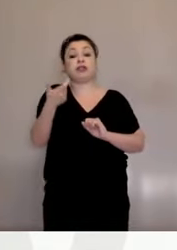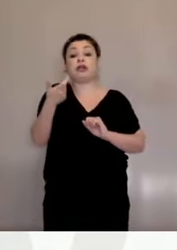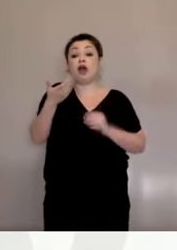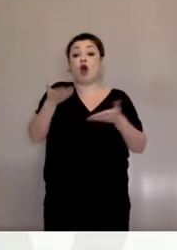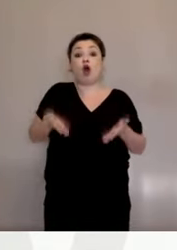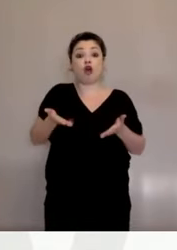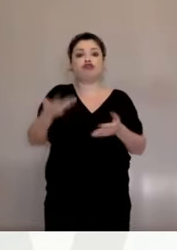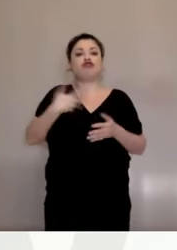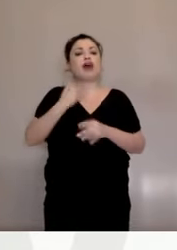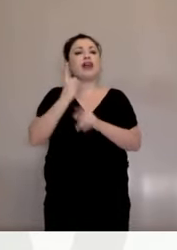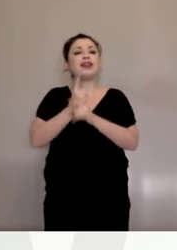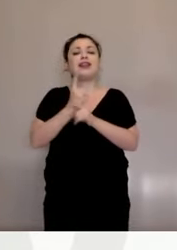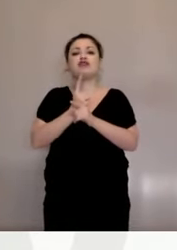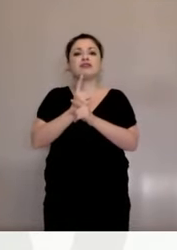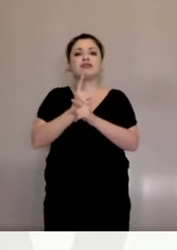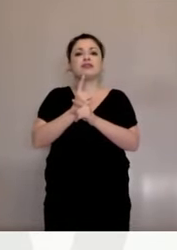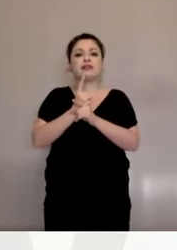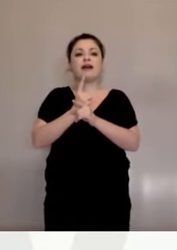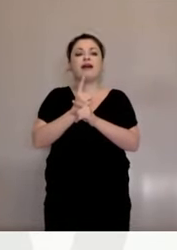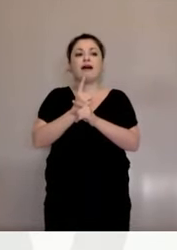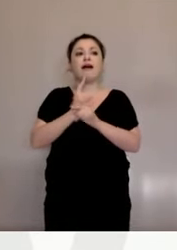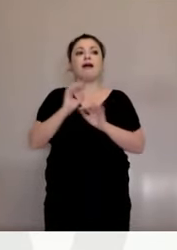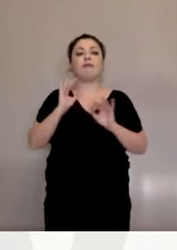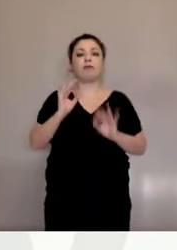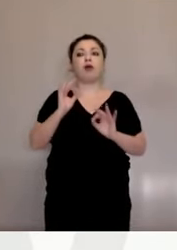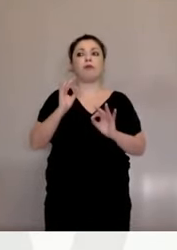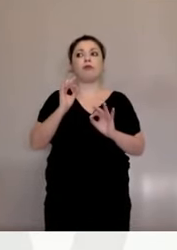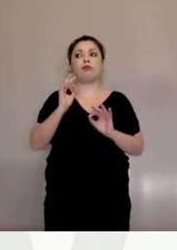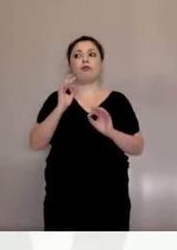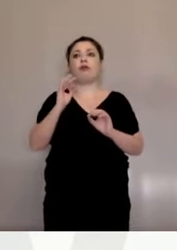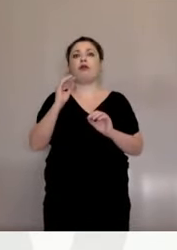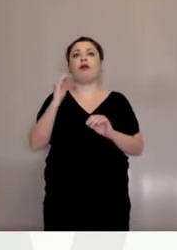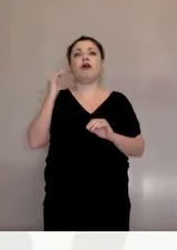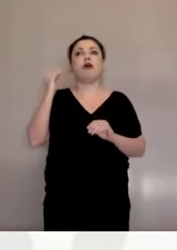di fare la domanda